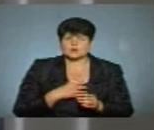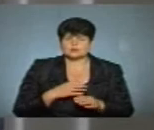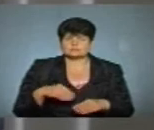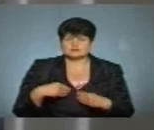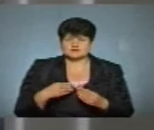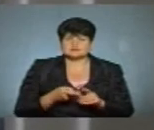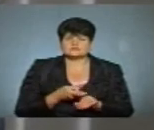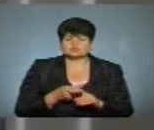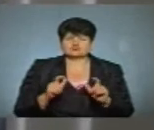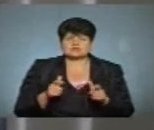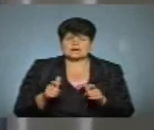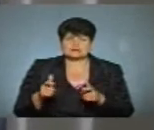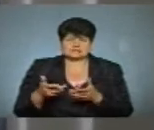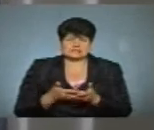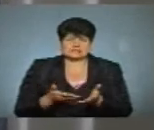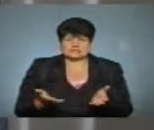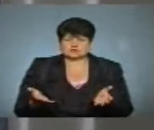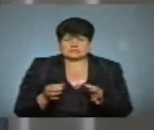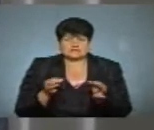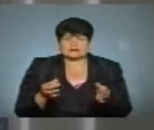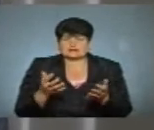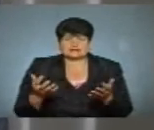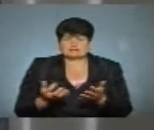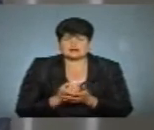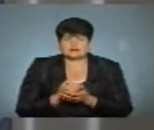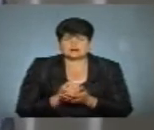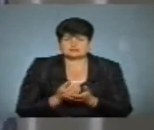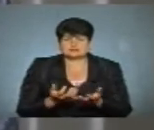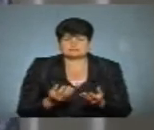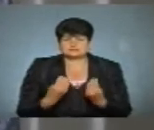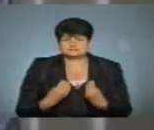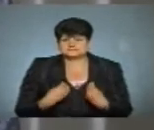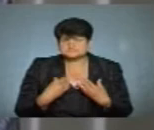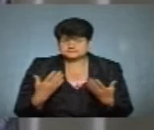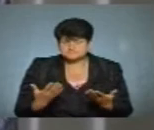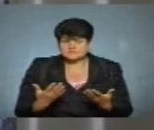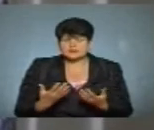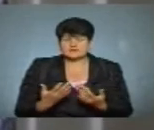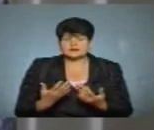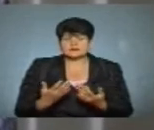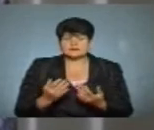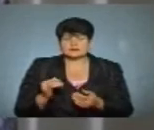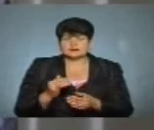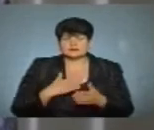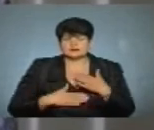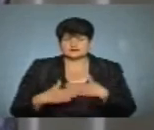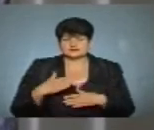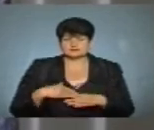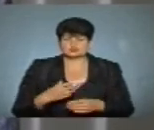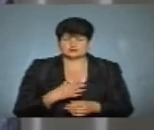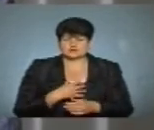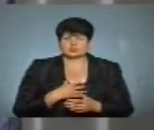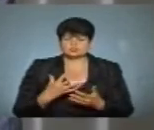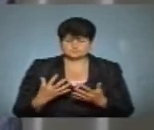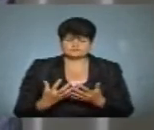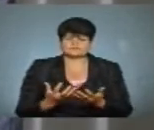з карантином цим ніяк не вдавалося мені його вручити. І дуже радий, що нагорода дісталася